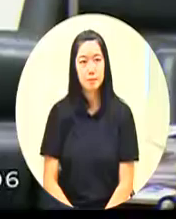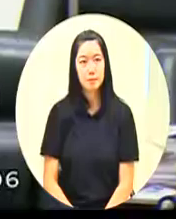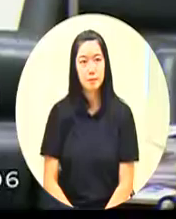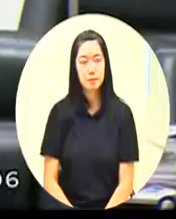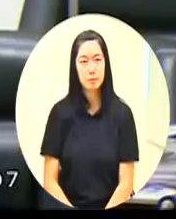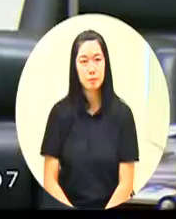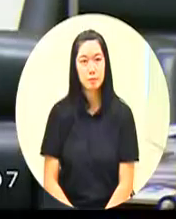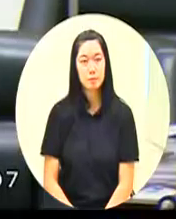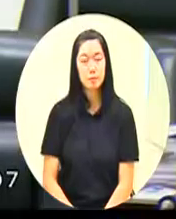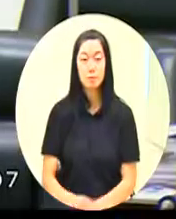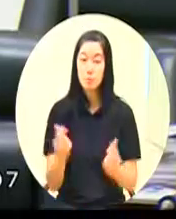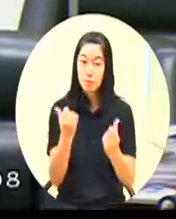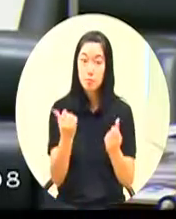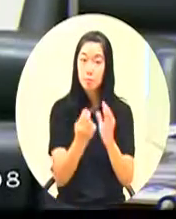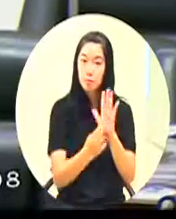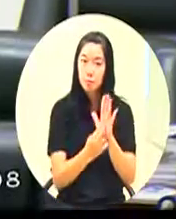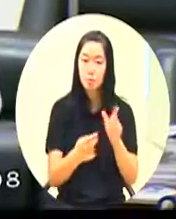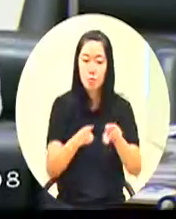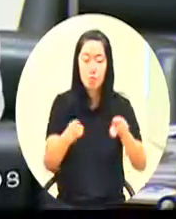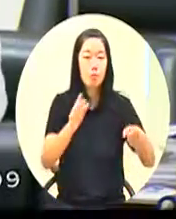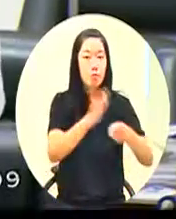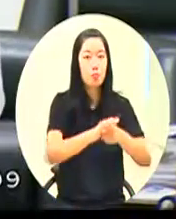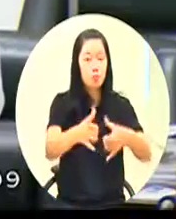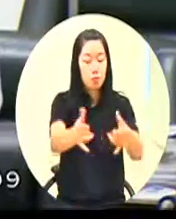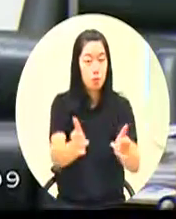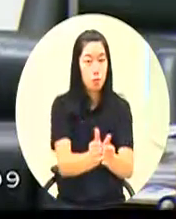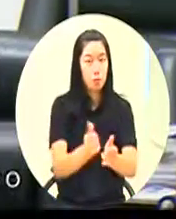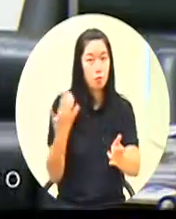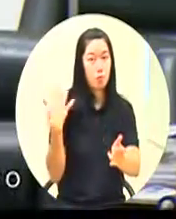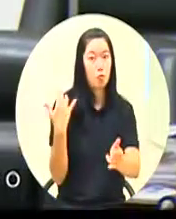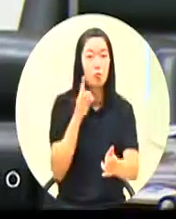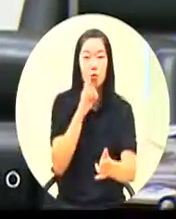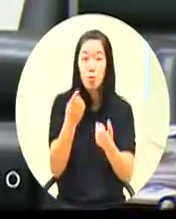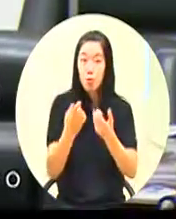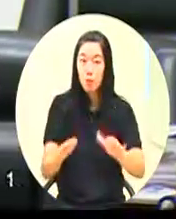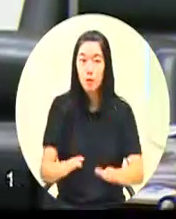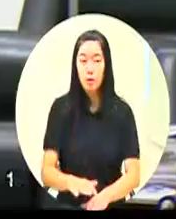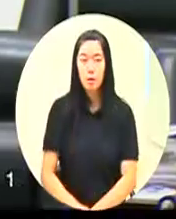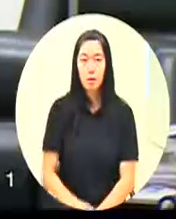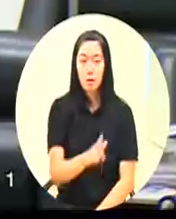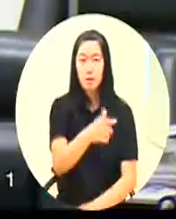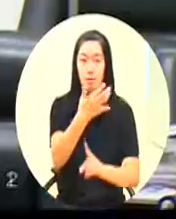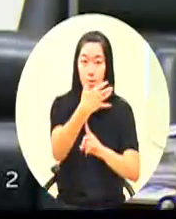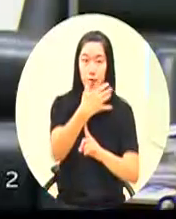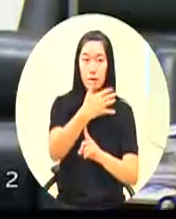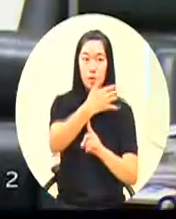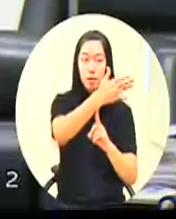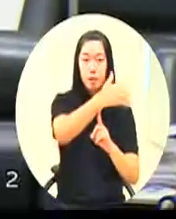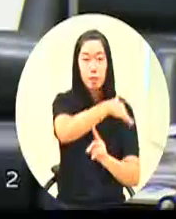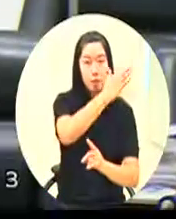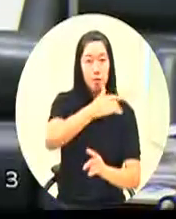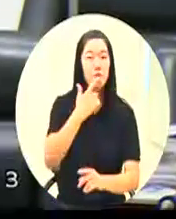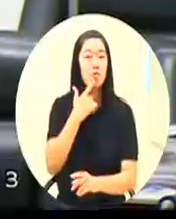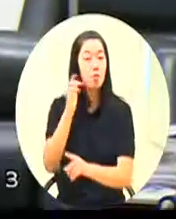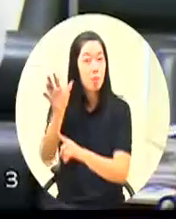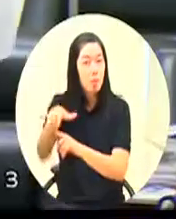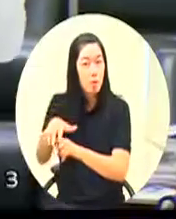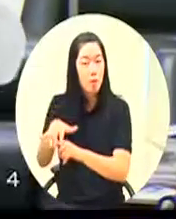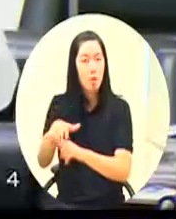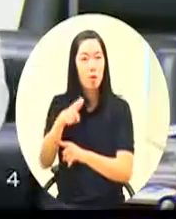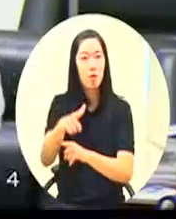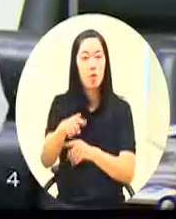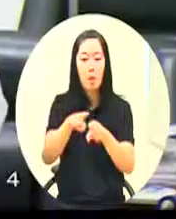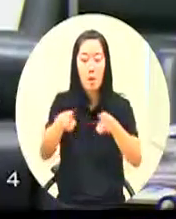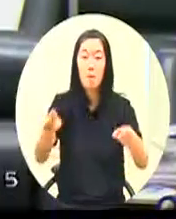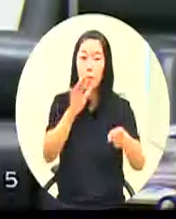括平埔族，我上一次我也讲过，在奇美地区现在平埔族已经